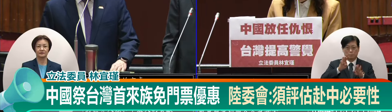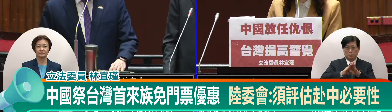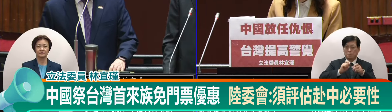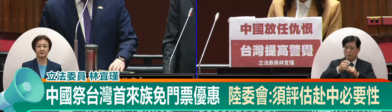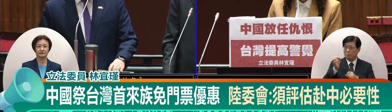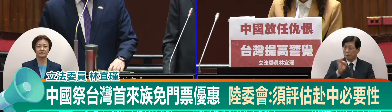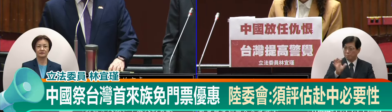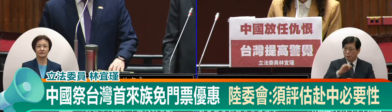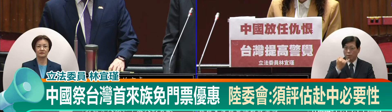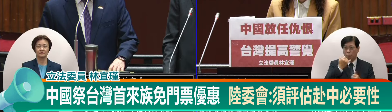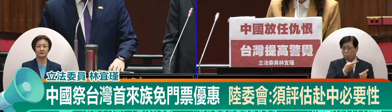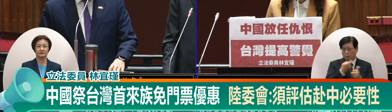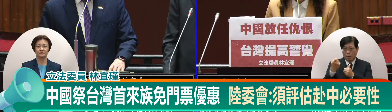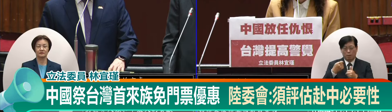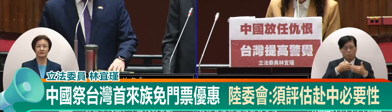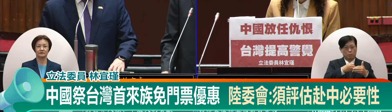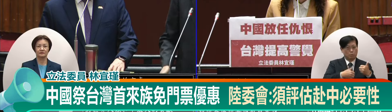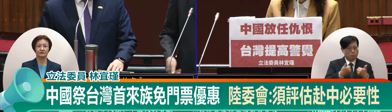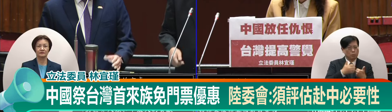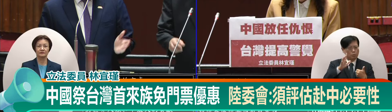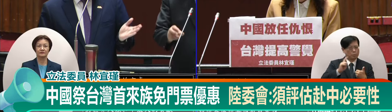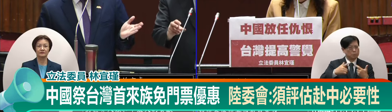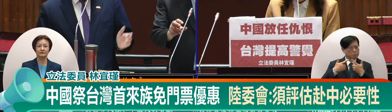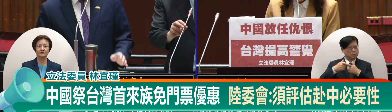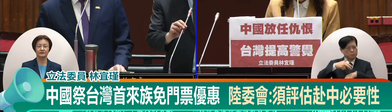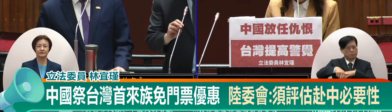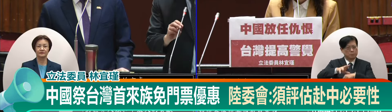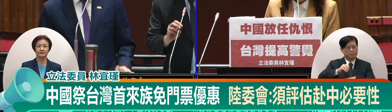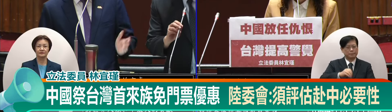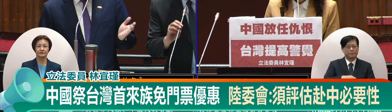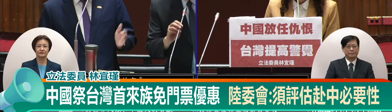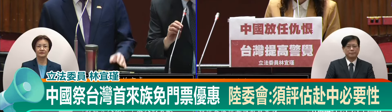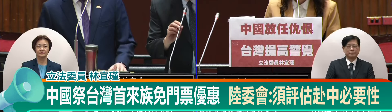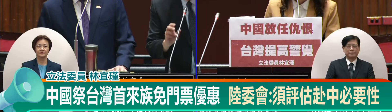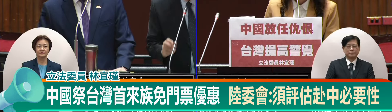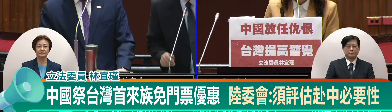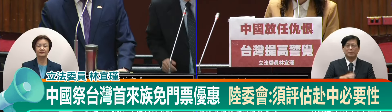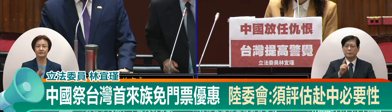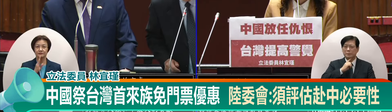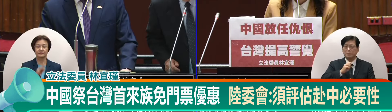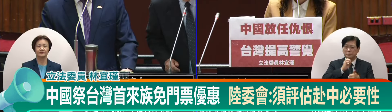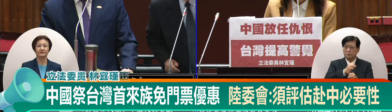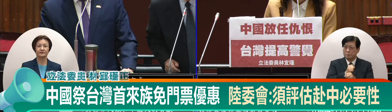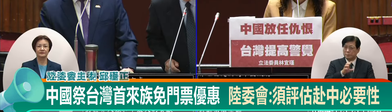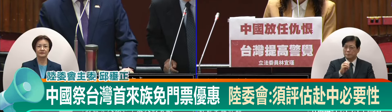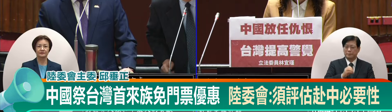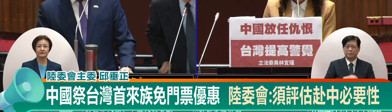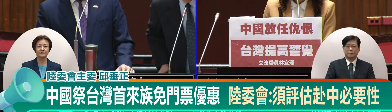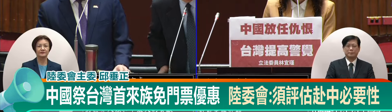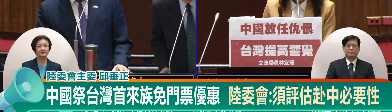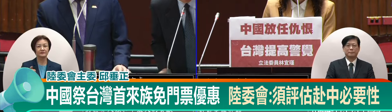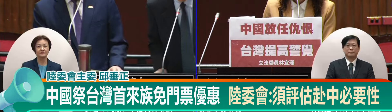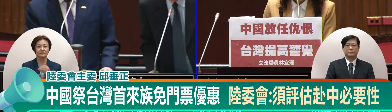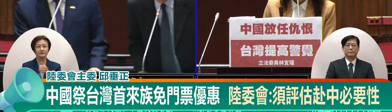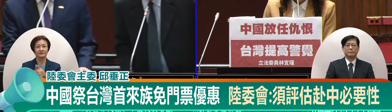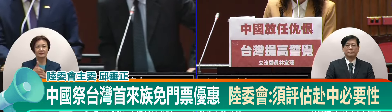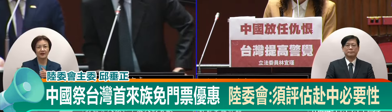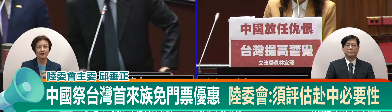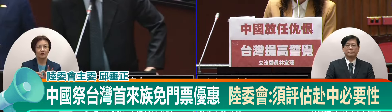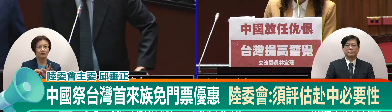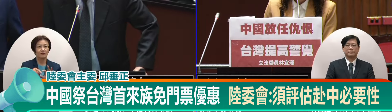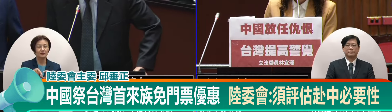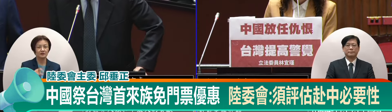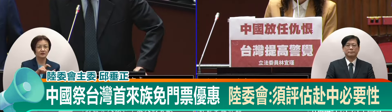的这种优惠，那陆委会有什么样因应方式，或有什么样提醒国人的？ 非常感谢委员关